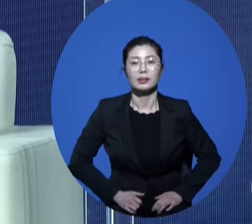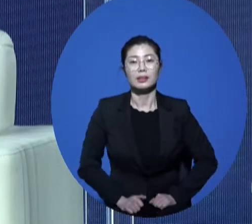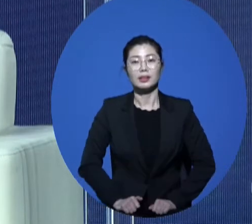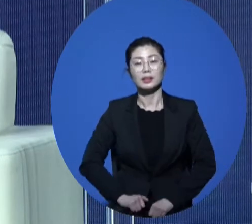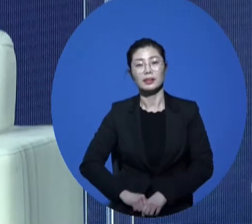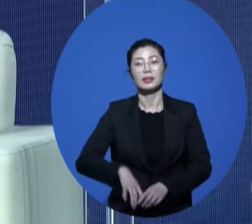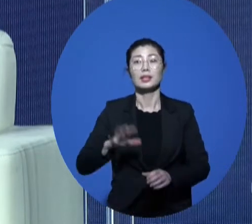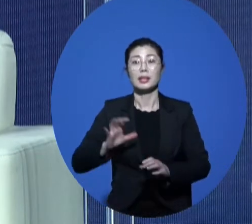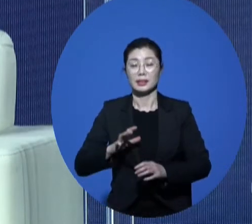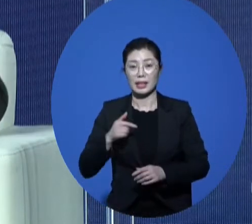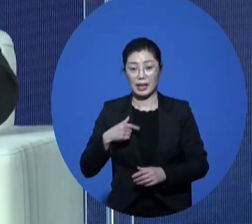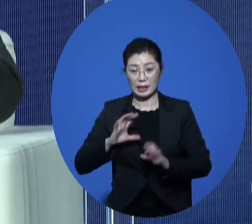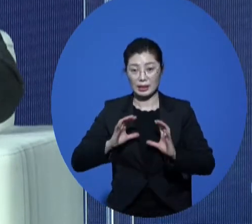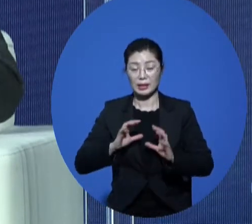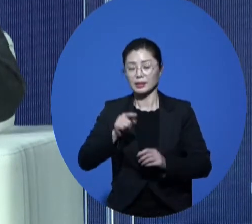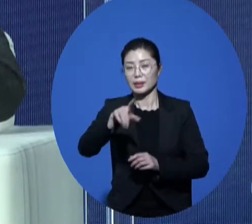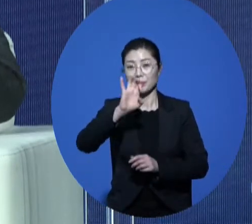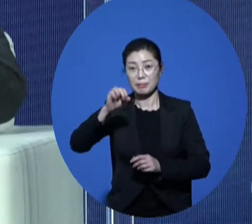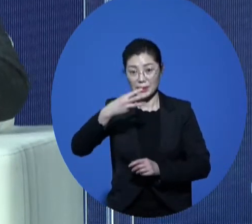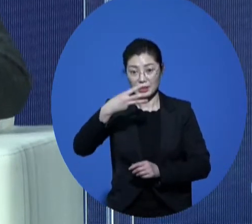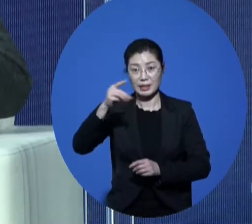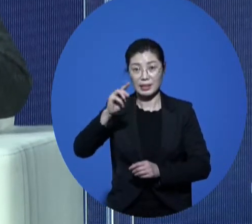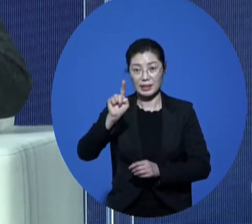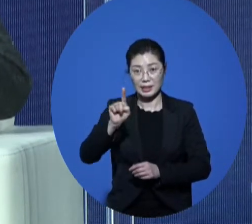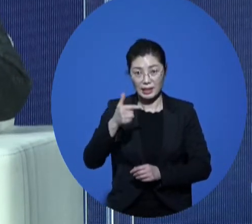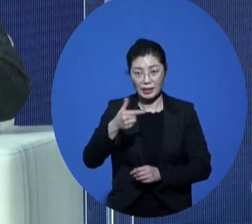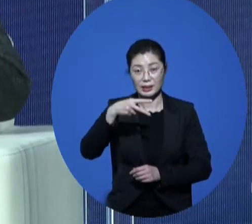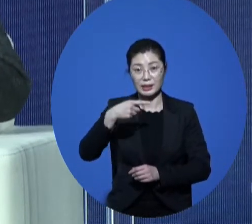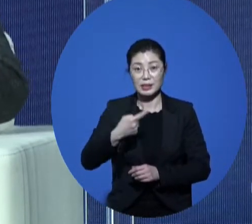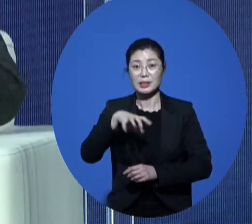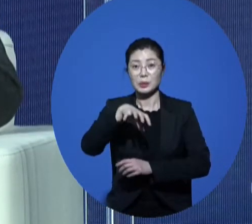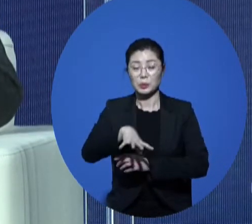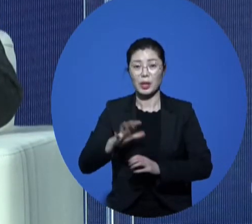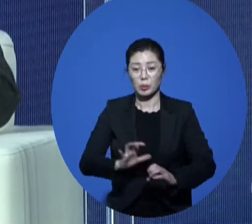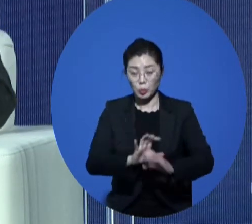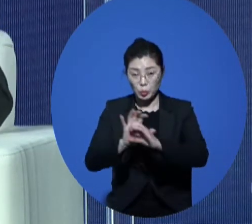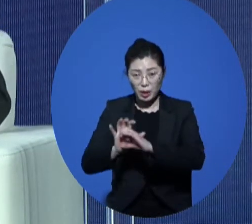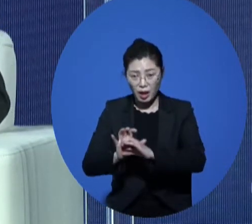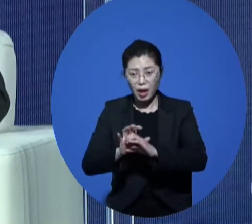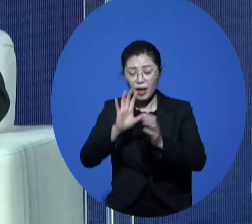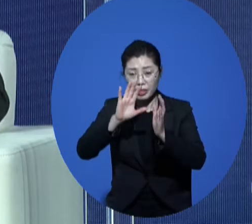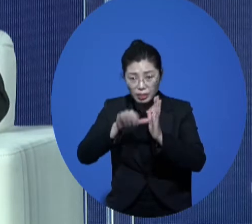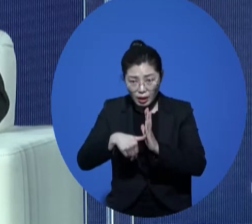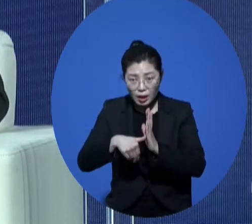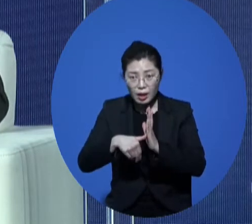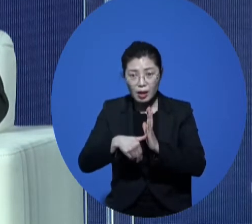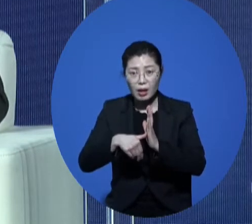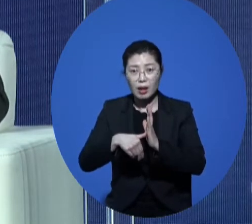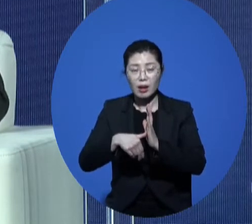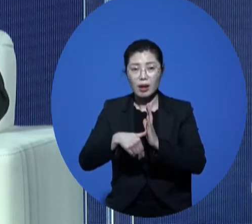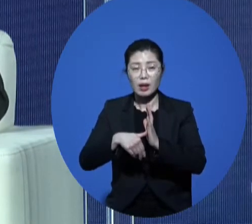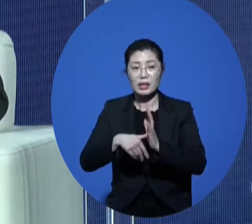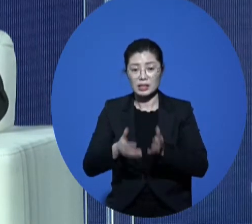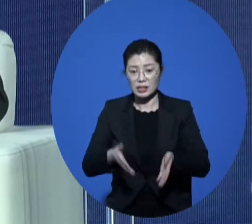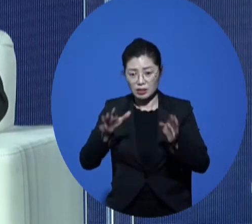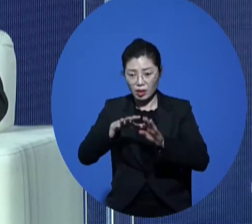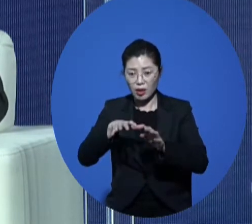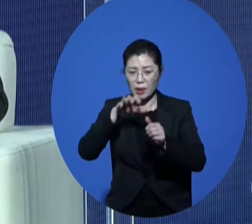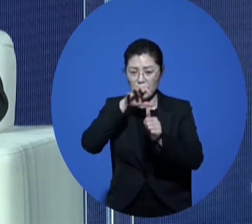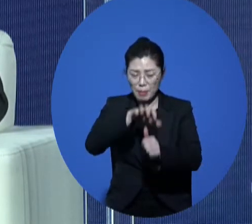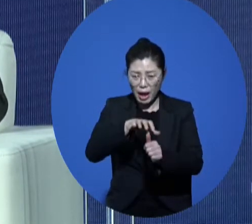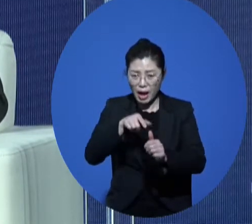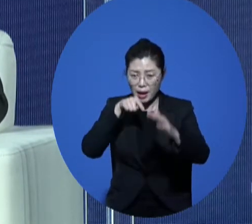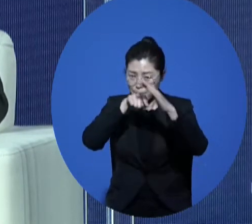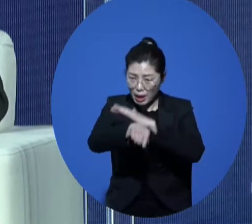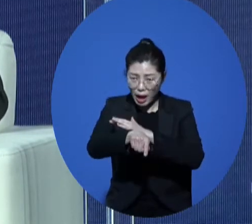그 핀란드에서도 코로나 시에 그 세 가지 형태의 시설 방문